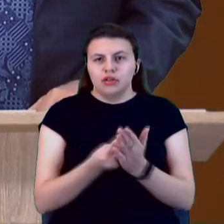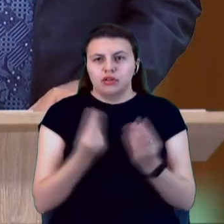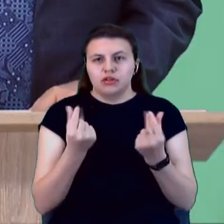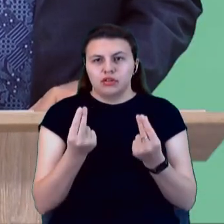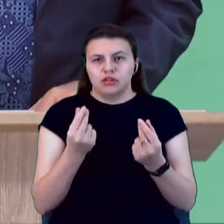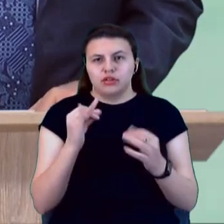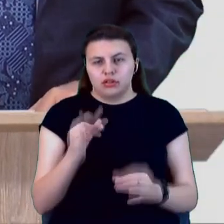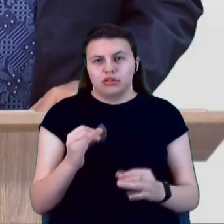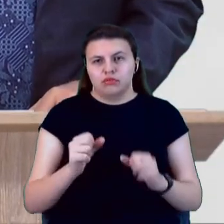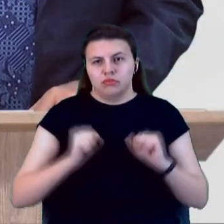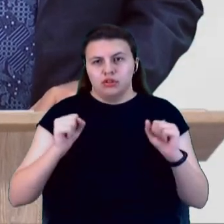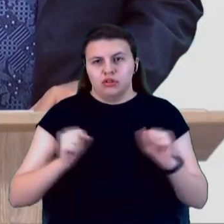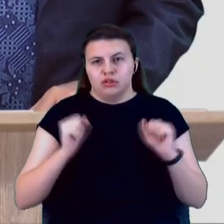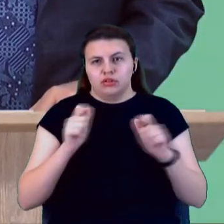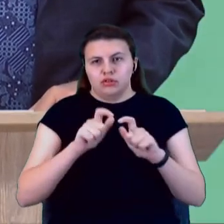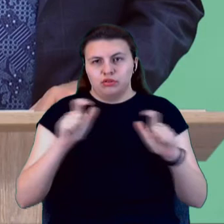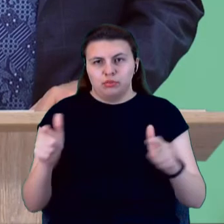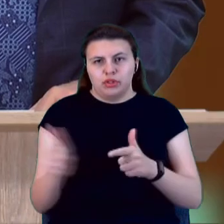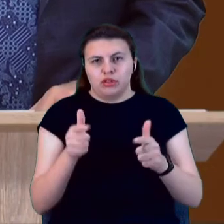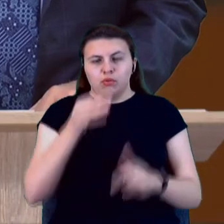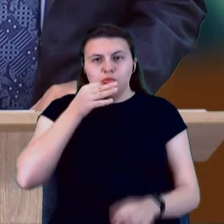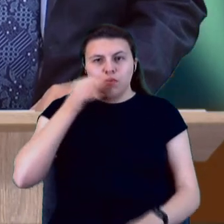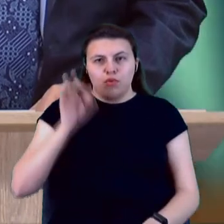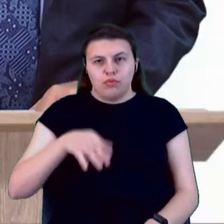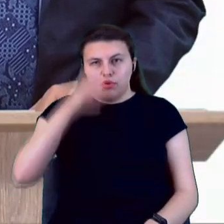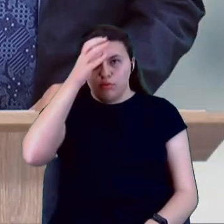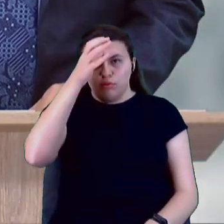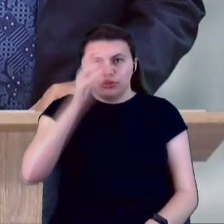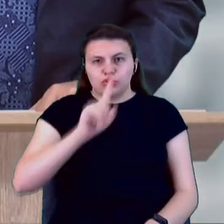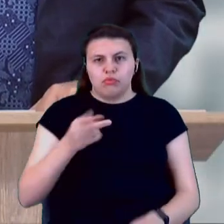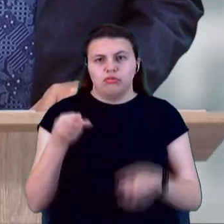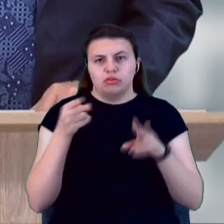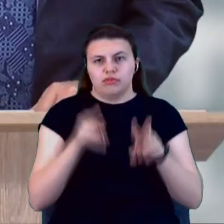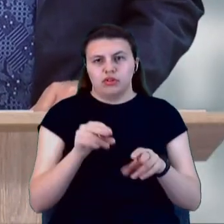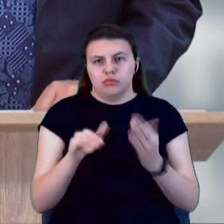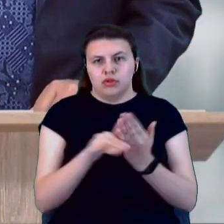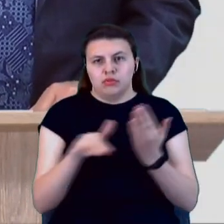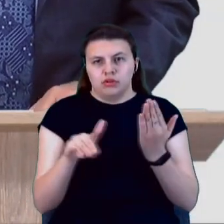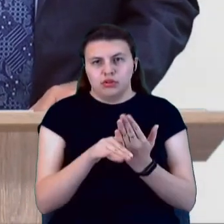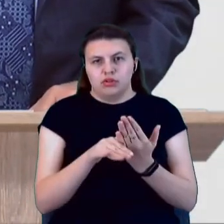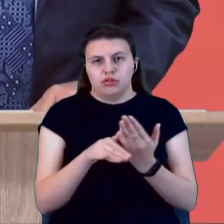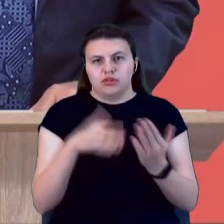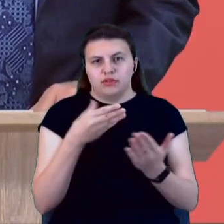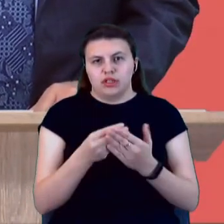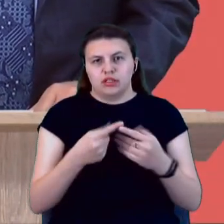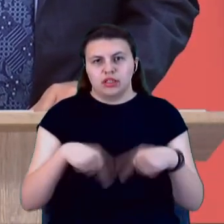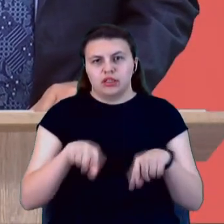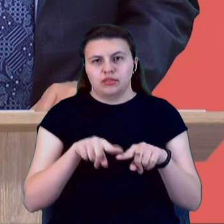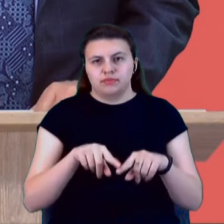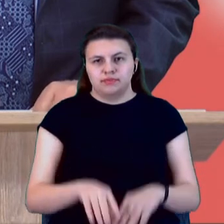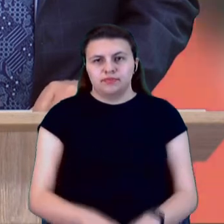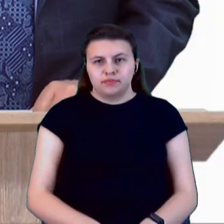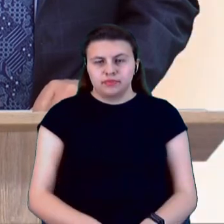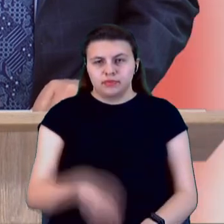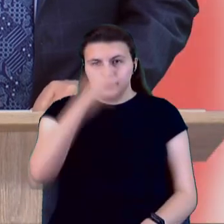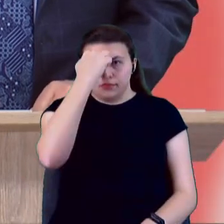людей, еще раз говорю, подготовленных, опытных, умных, чтобы они оставались и помогали своей стране. Дякую вам за